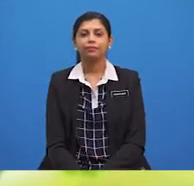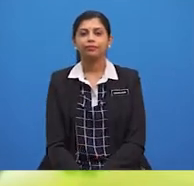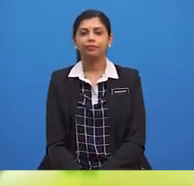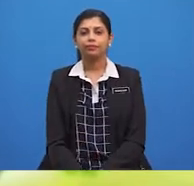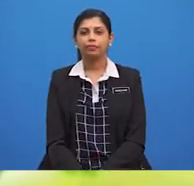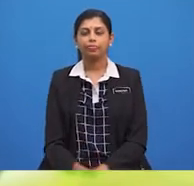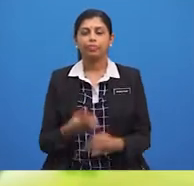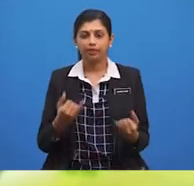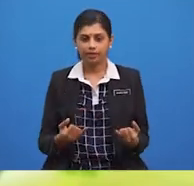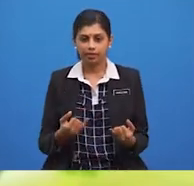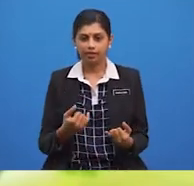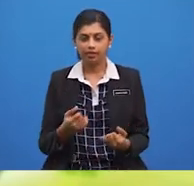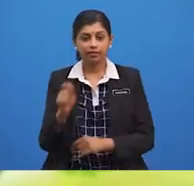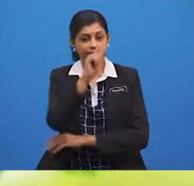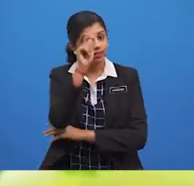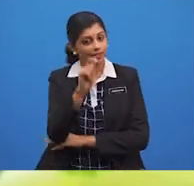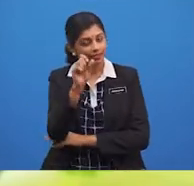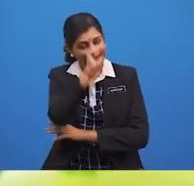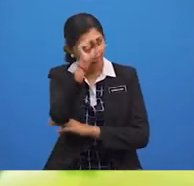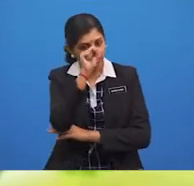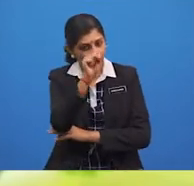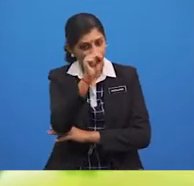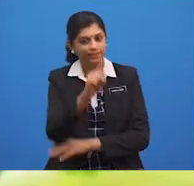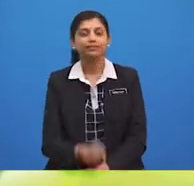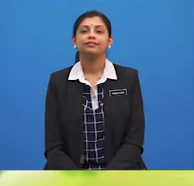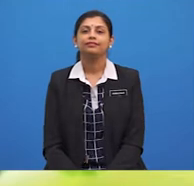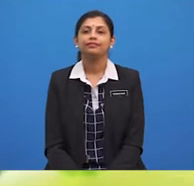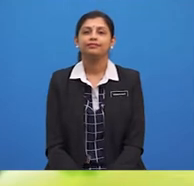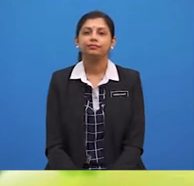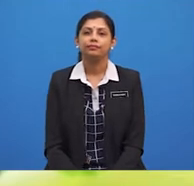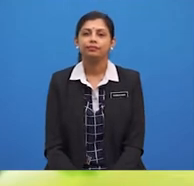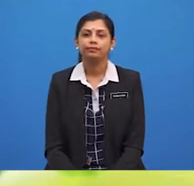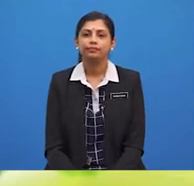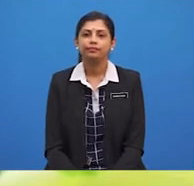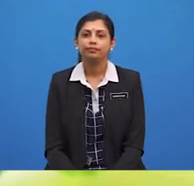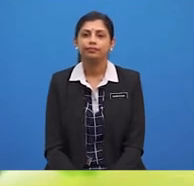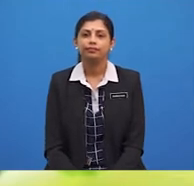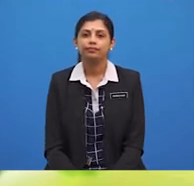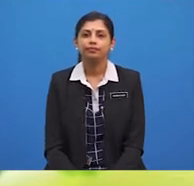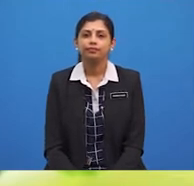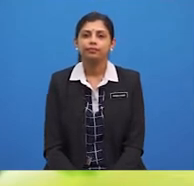mari kita uji minda berdasarkan soalan di bawah.